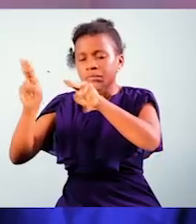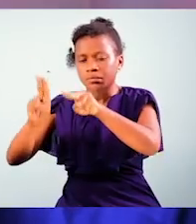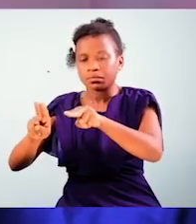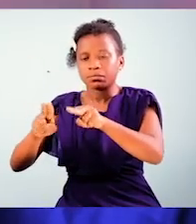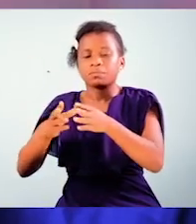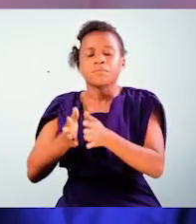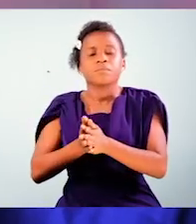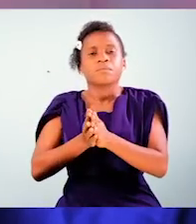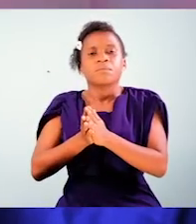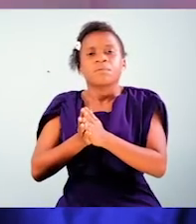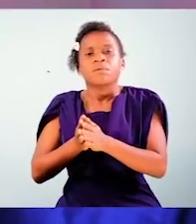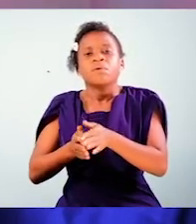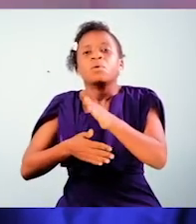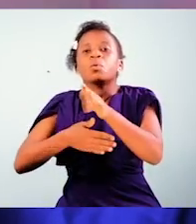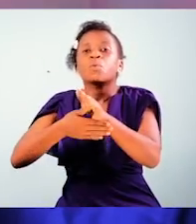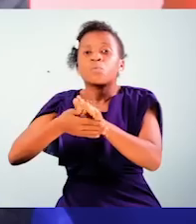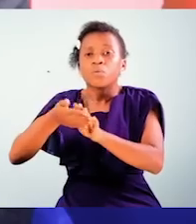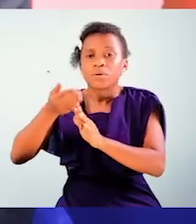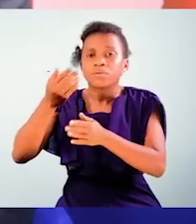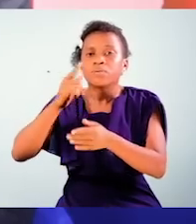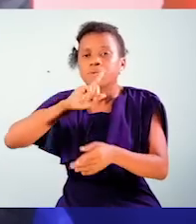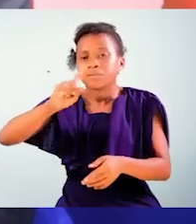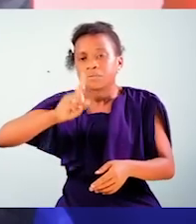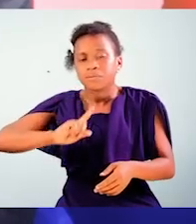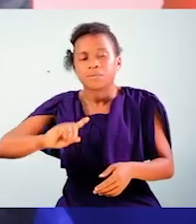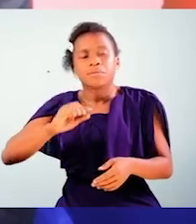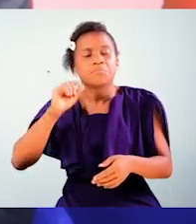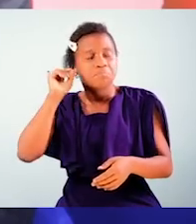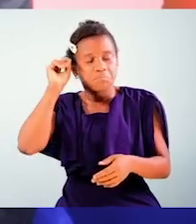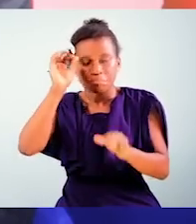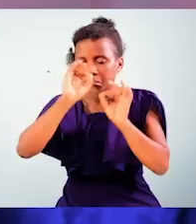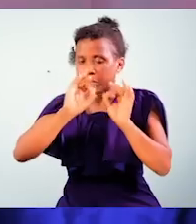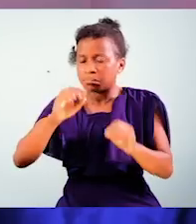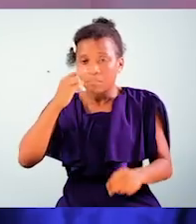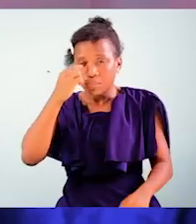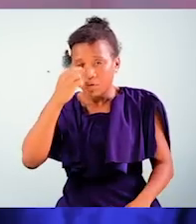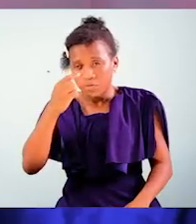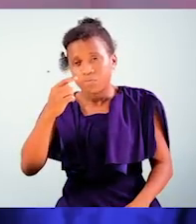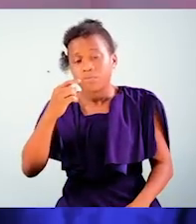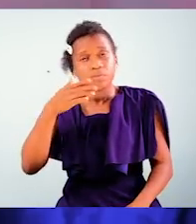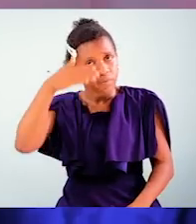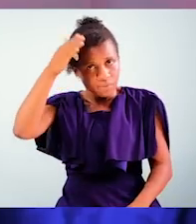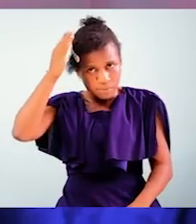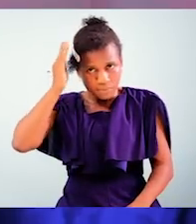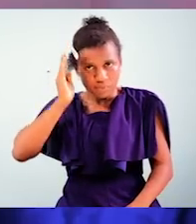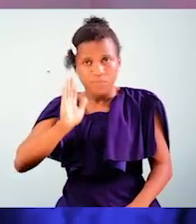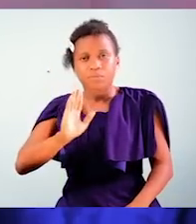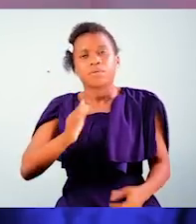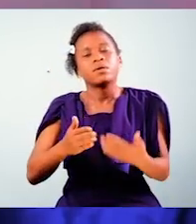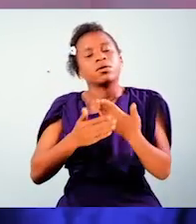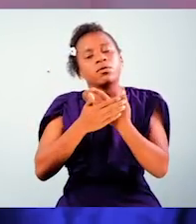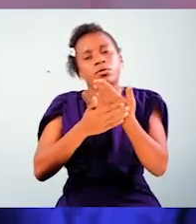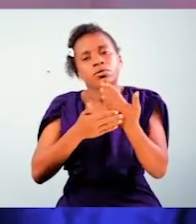Kwanza Watanzania lazima waelewe CAG ni jicho. Jicho la serikali na jicho la